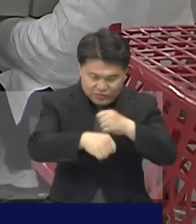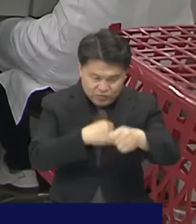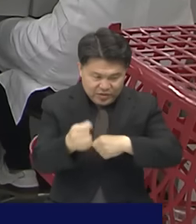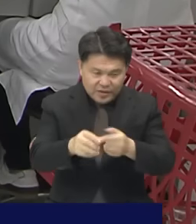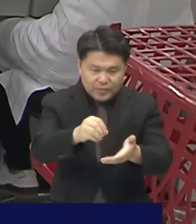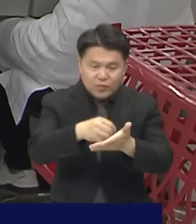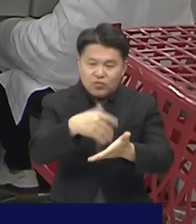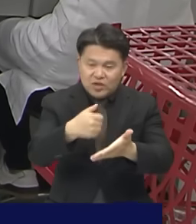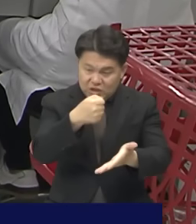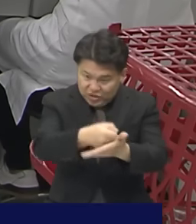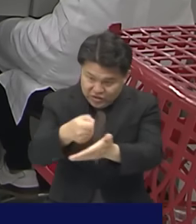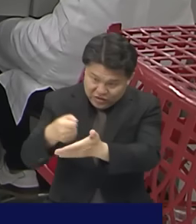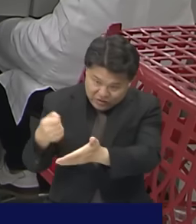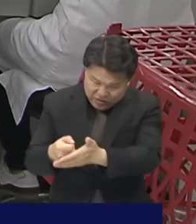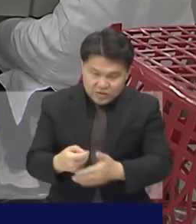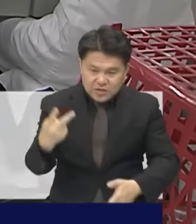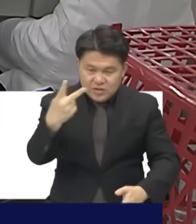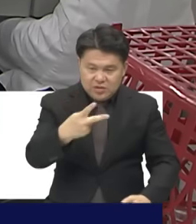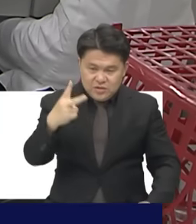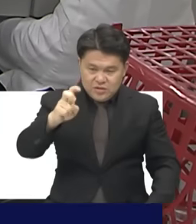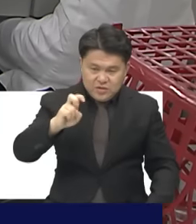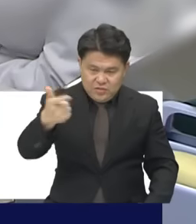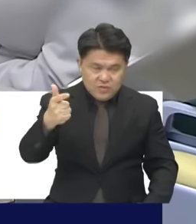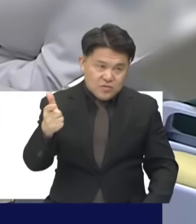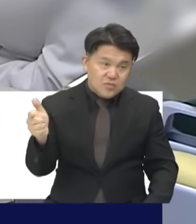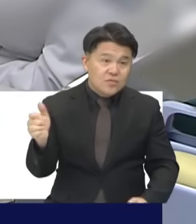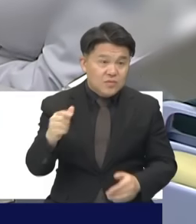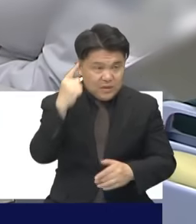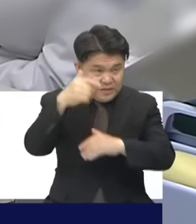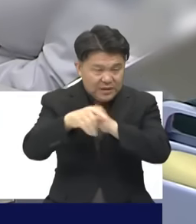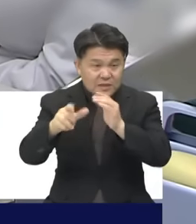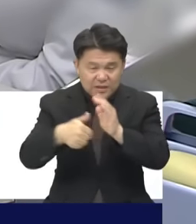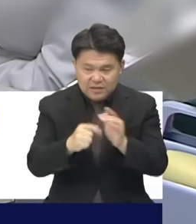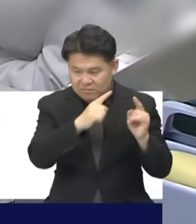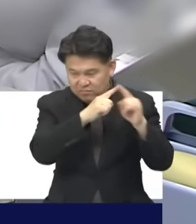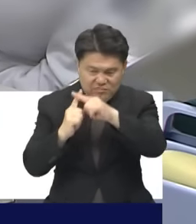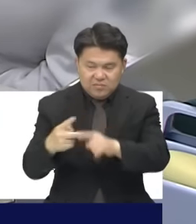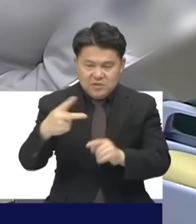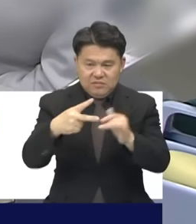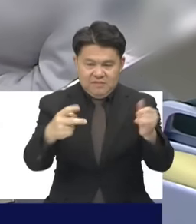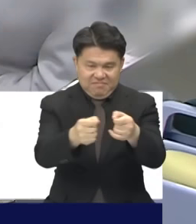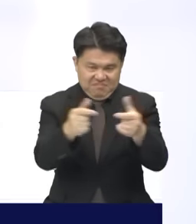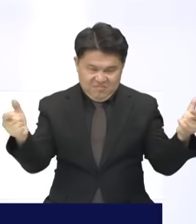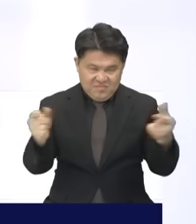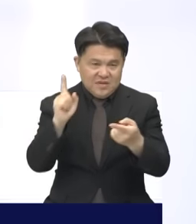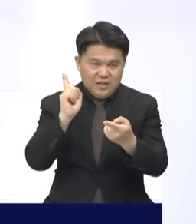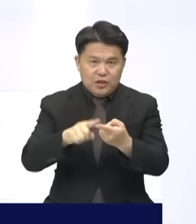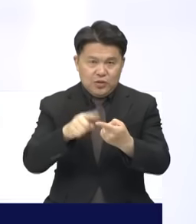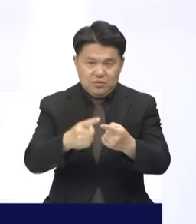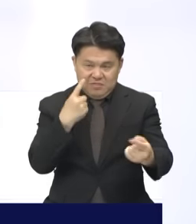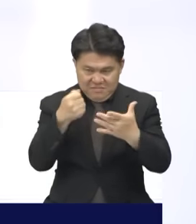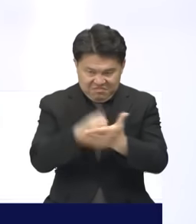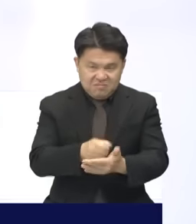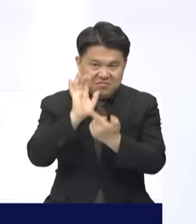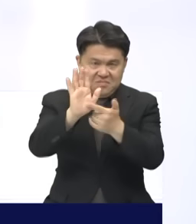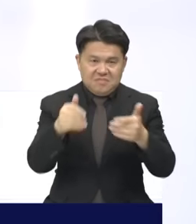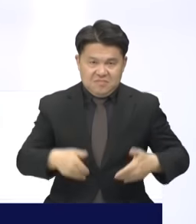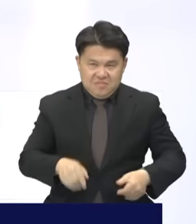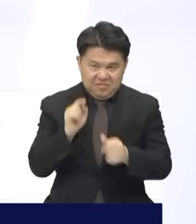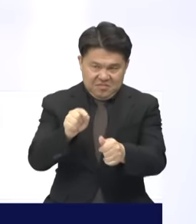때 이듬해인 2026학년도 대입전형 시행 계획에는 2천 명 증원 내용을 반영해 확정 발표해야